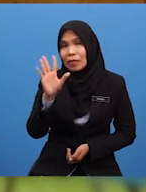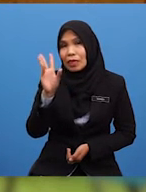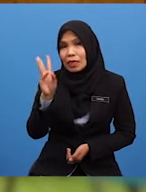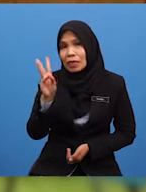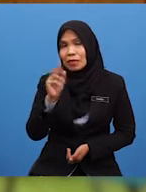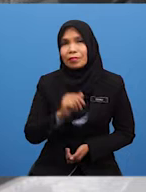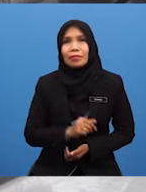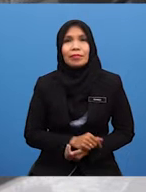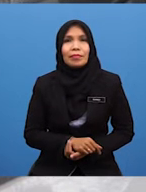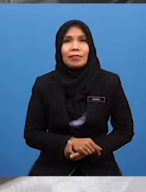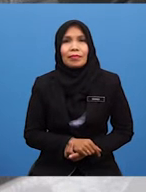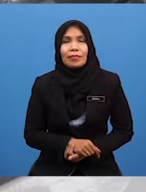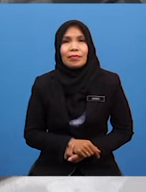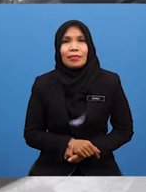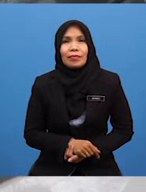1, 3, 4, 5, 6.